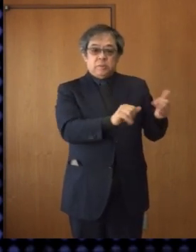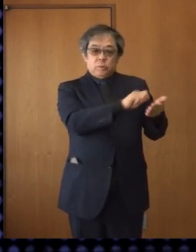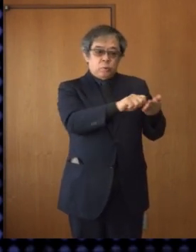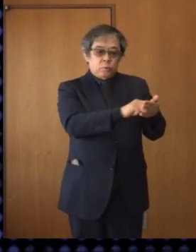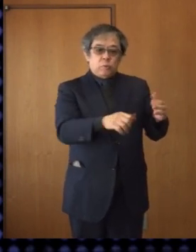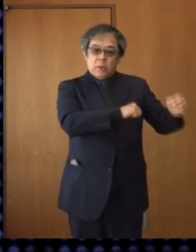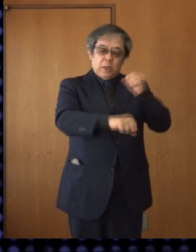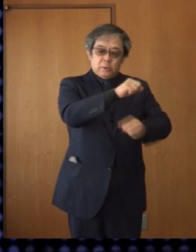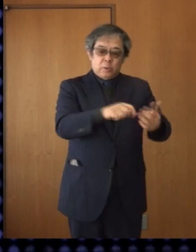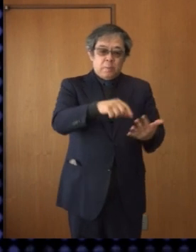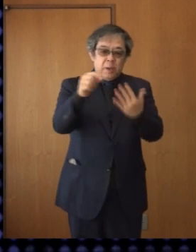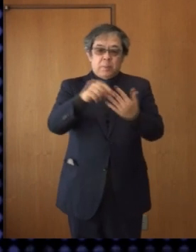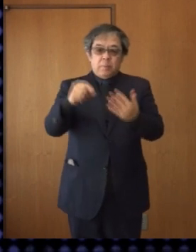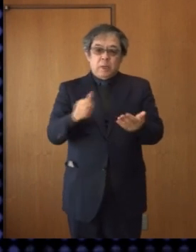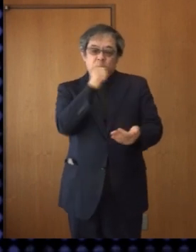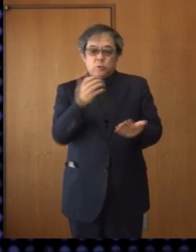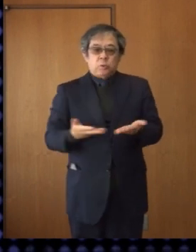り上げられました。